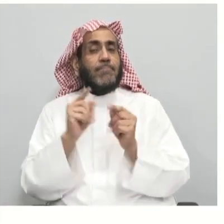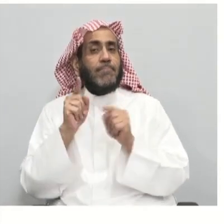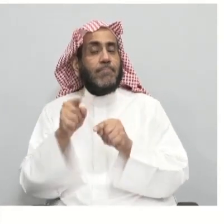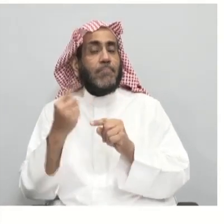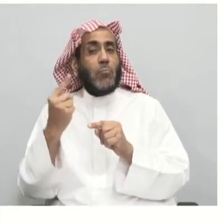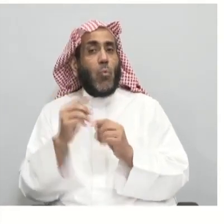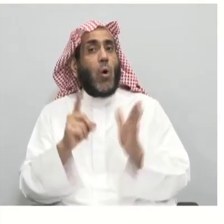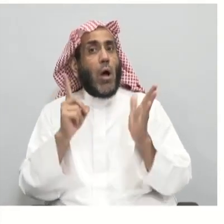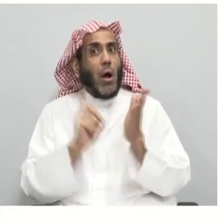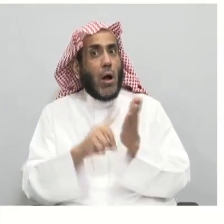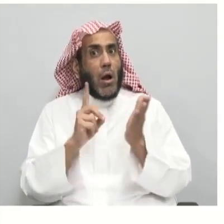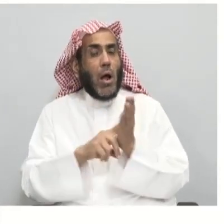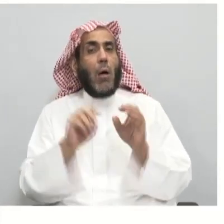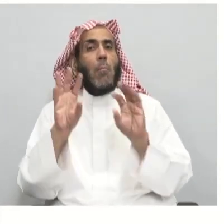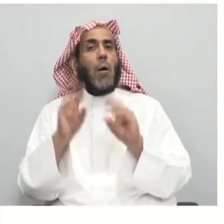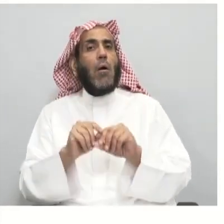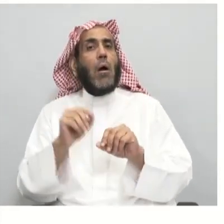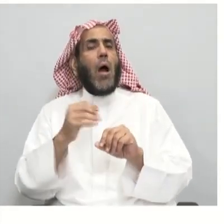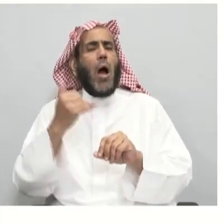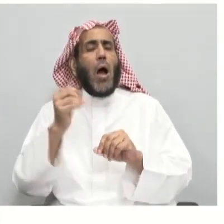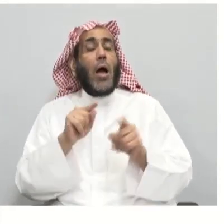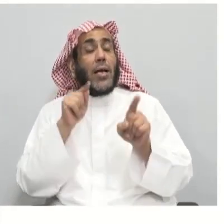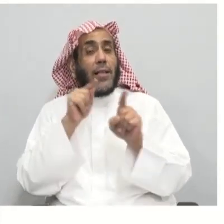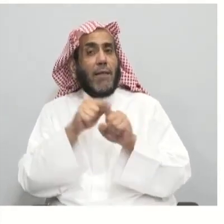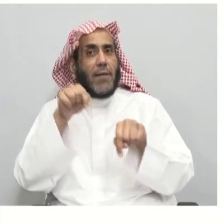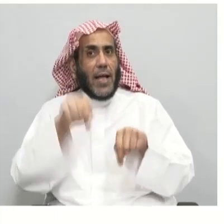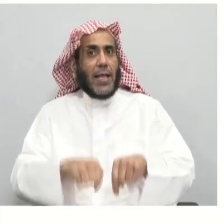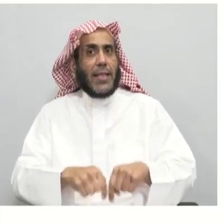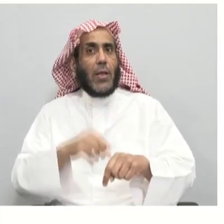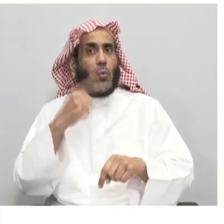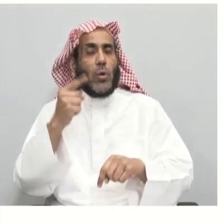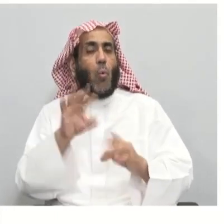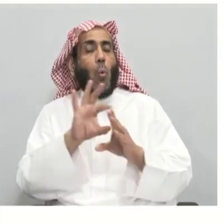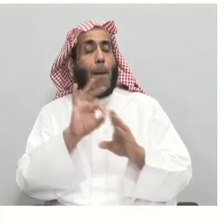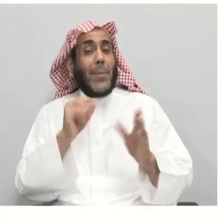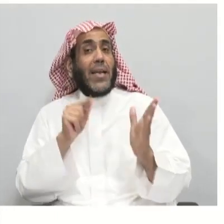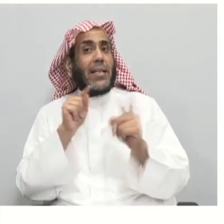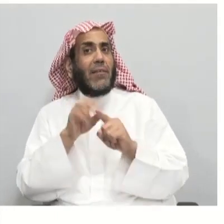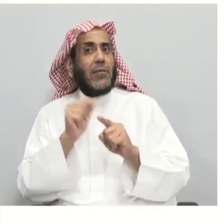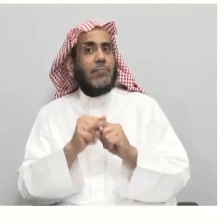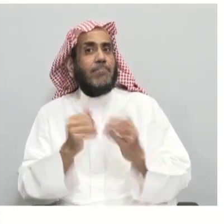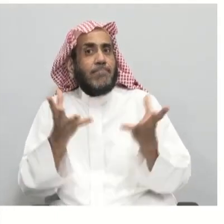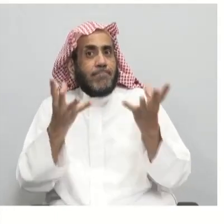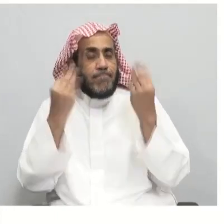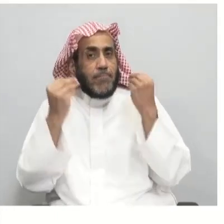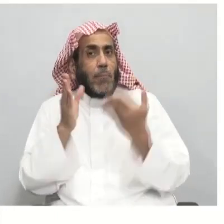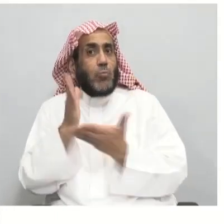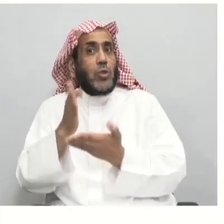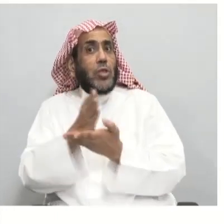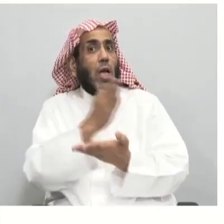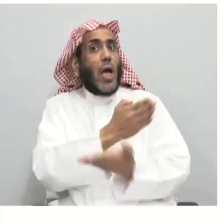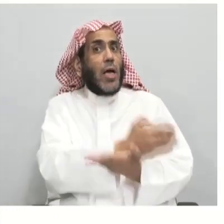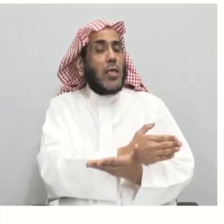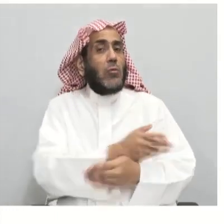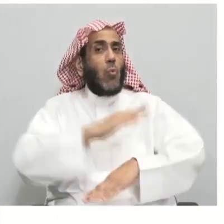حققنا بعض او حققنا اهداف هذه الوحده ومن اهداف هذه الوحده اكتساب اتجاهات